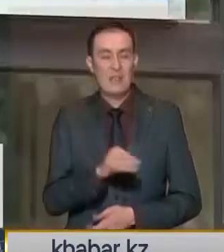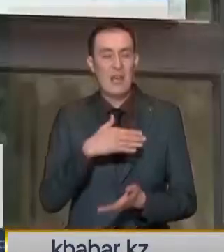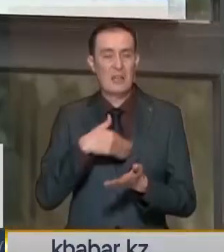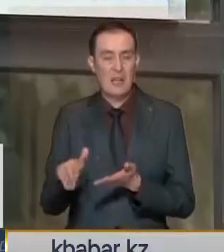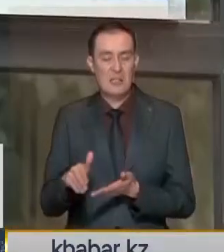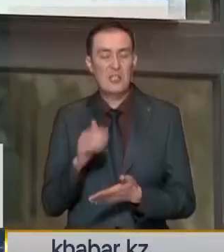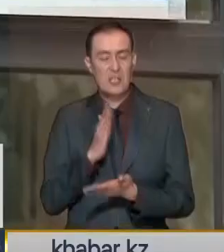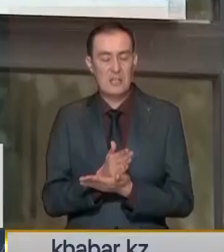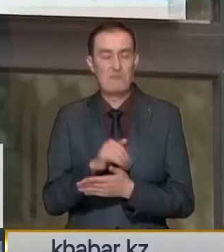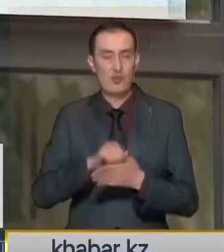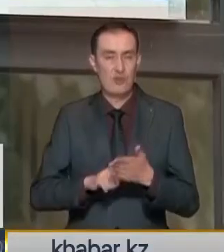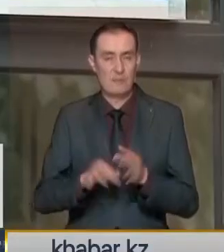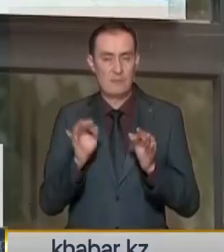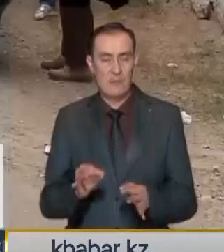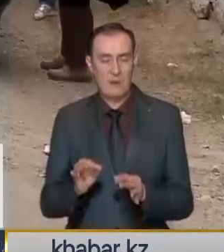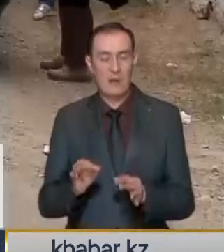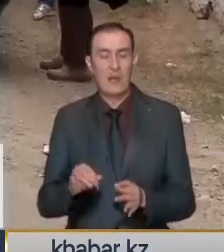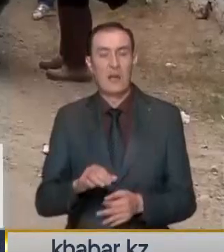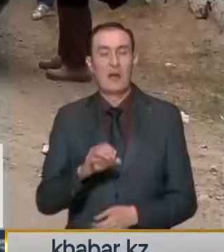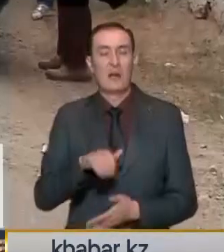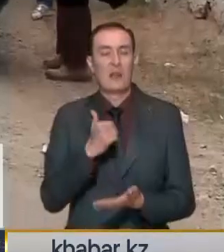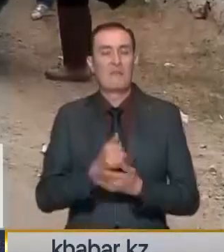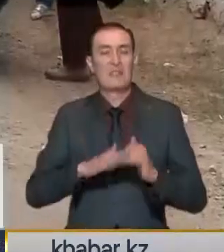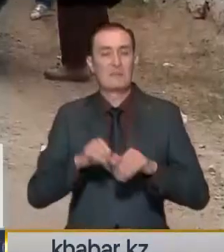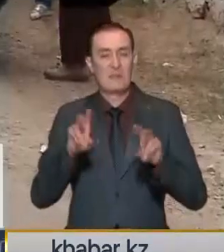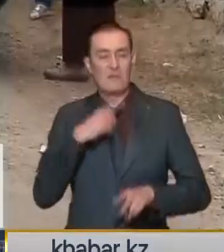отказы обоснованы. По словам главного специалиста Ежжана Нурши,